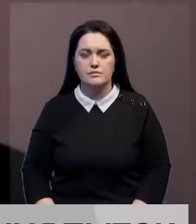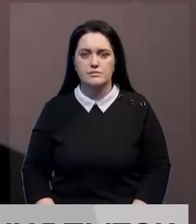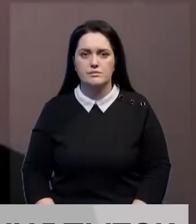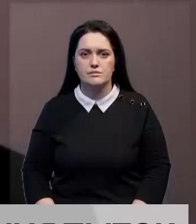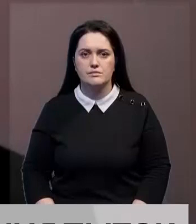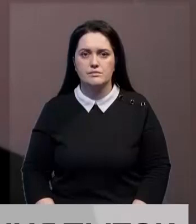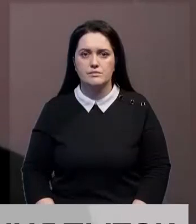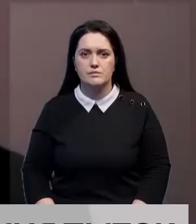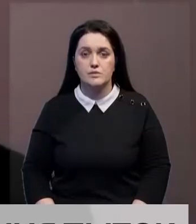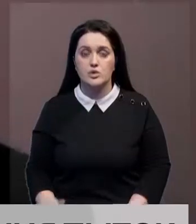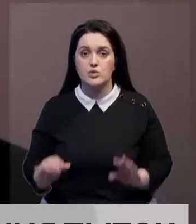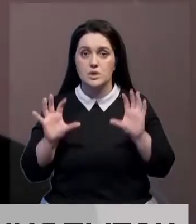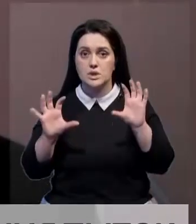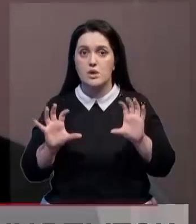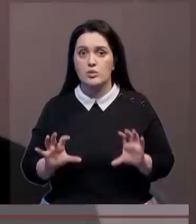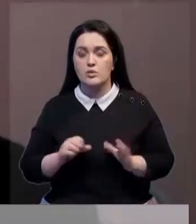Принятый сегодня закон